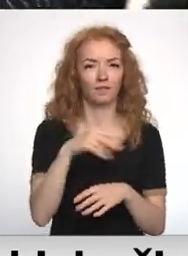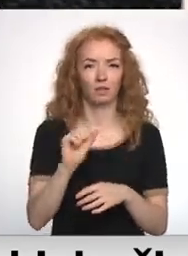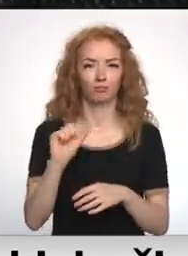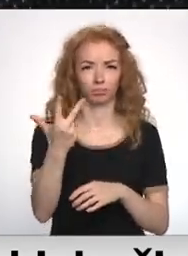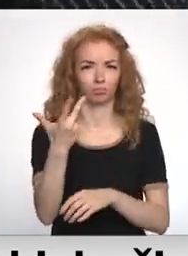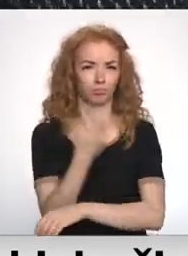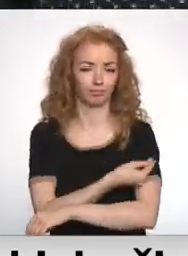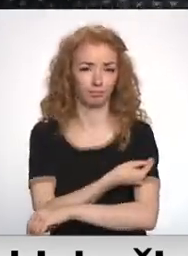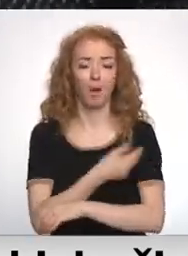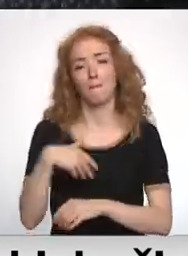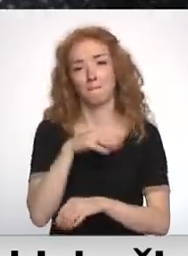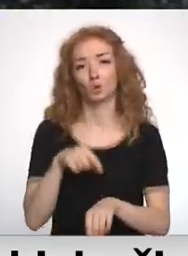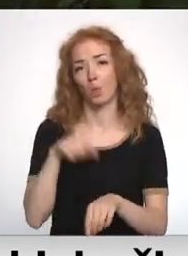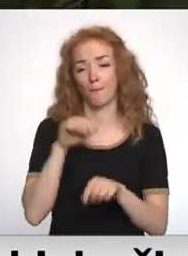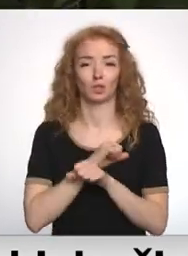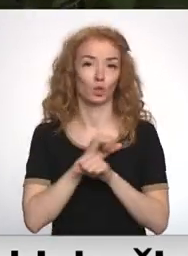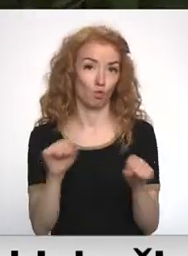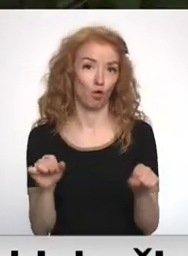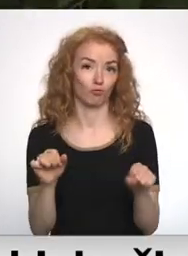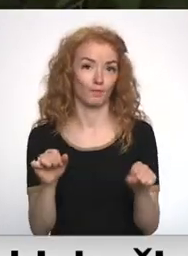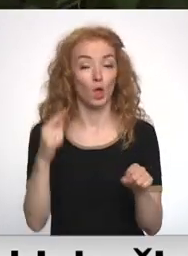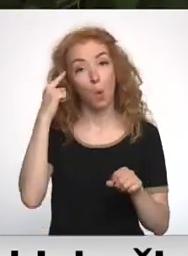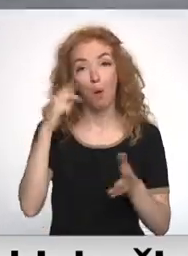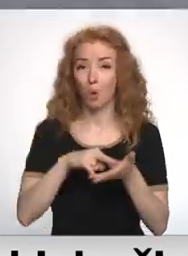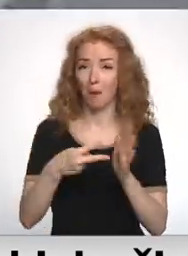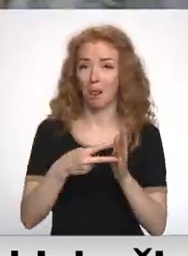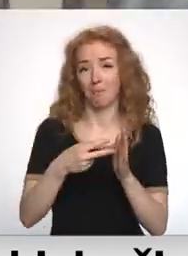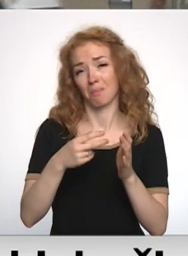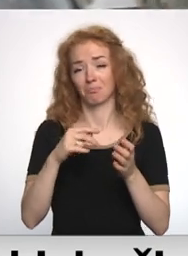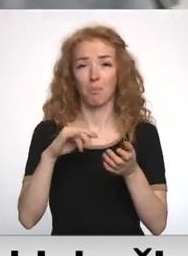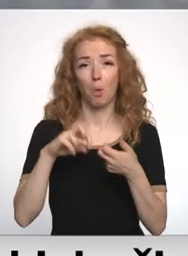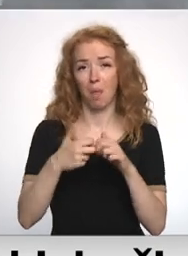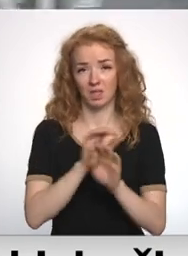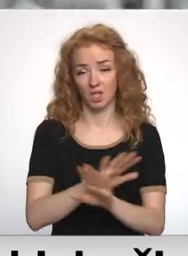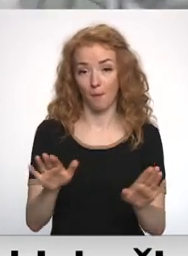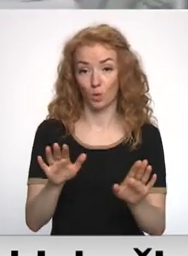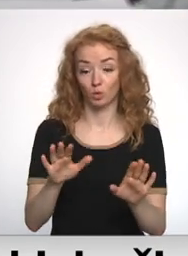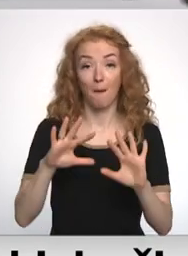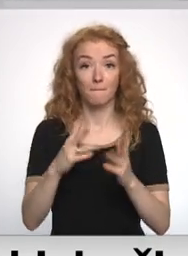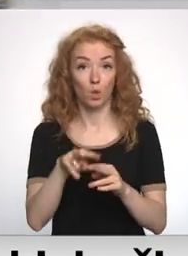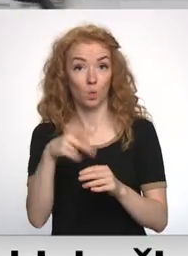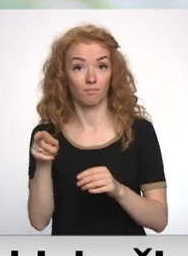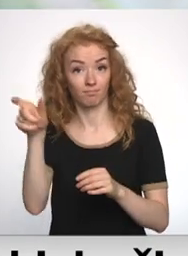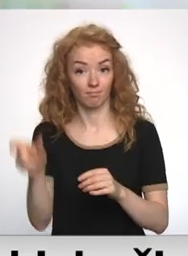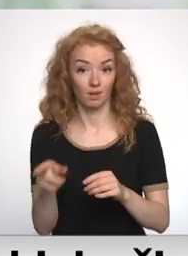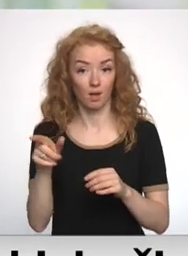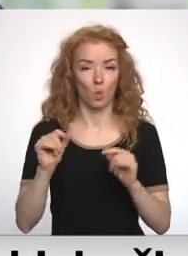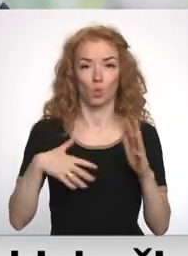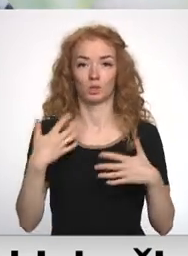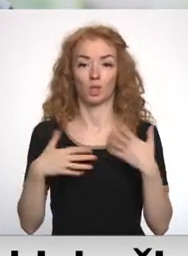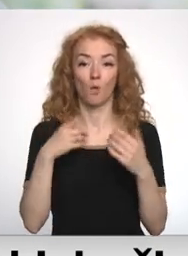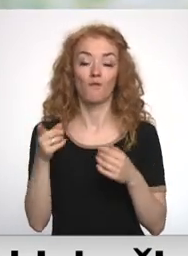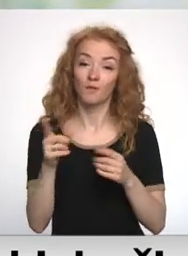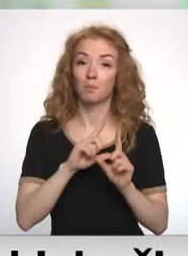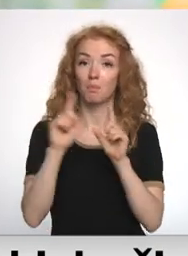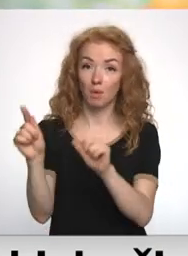jūtamies samērā droši. Domāju, ka problēmas nebūs. Bažīgāks ir Nikolais, jo viņa ģimene plāno atpūsties ārpus